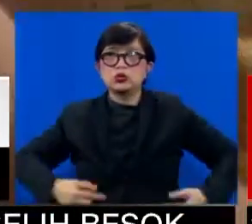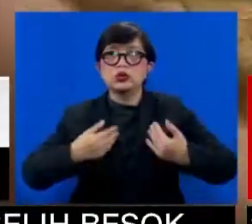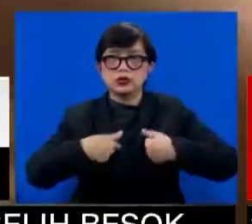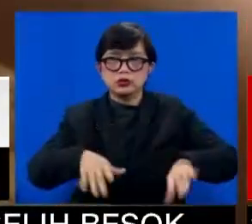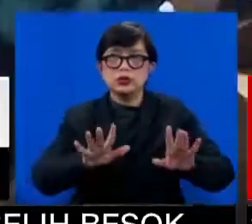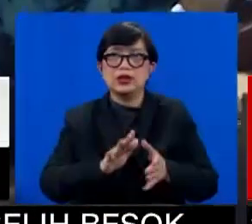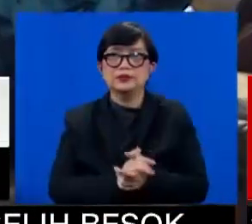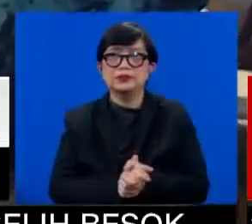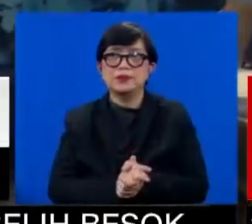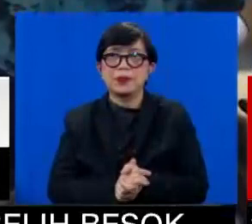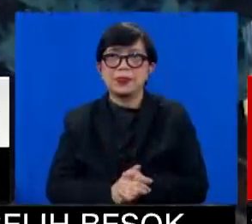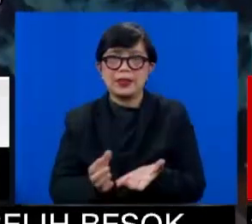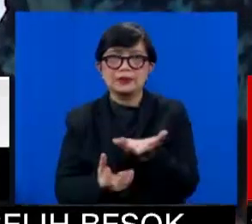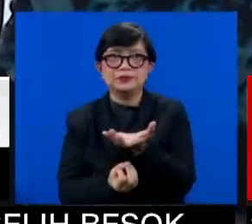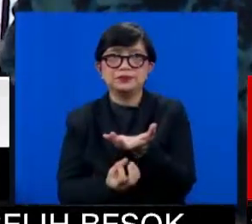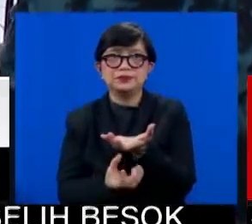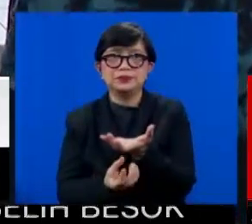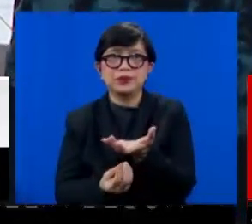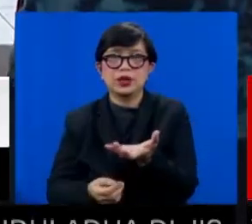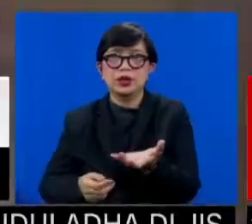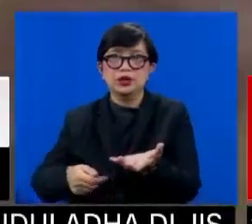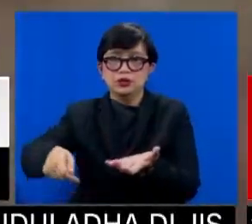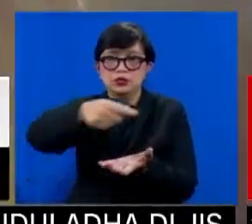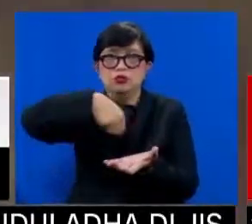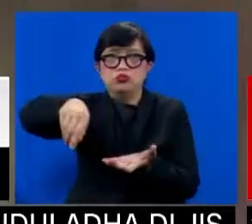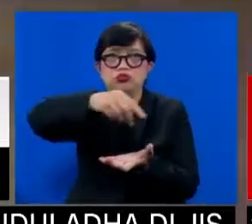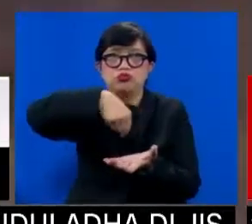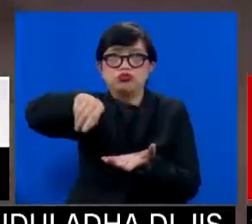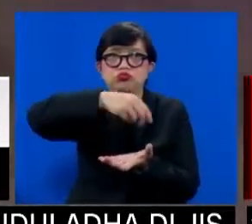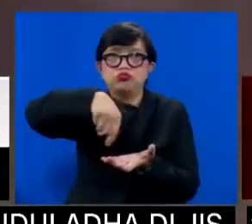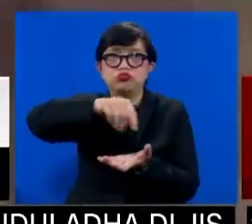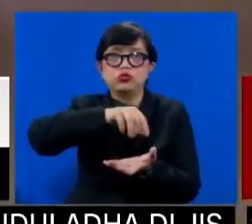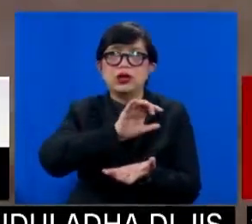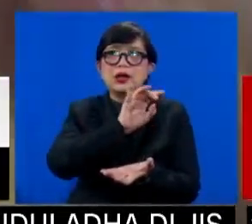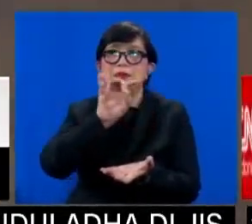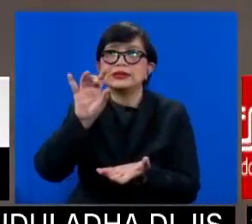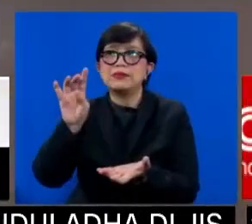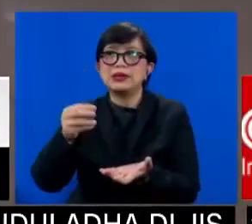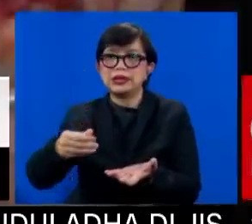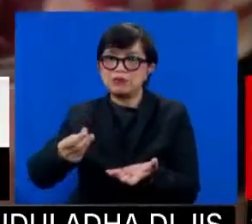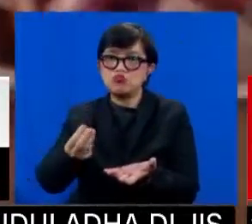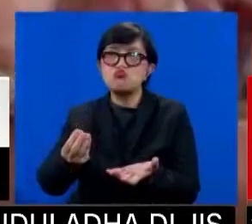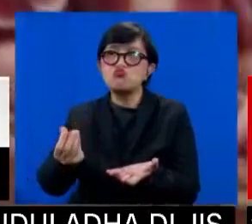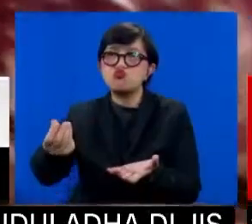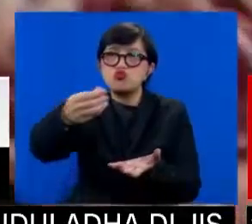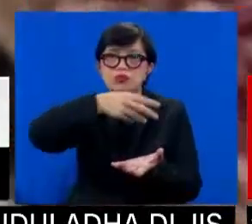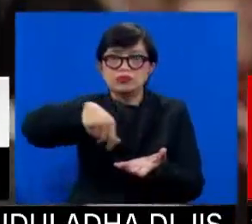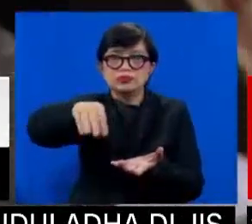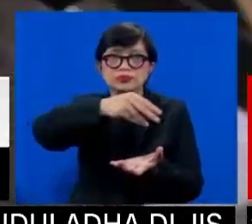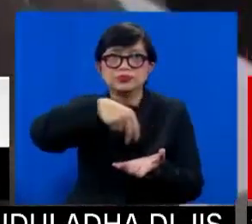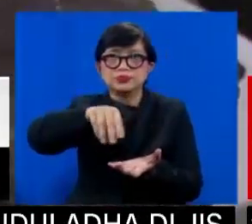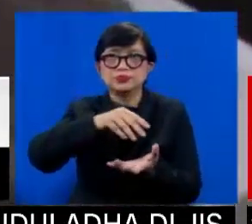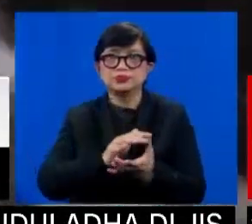aneka rempah-rempah seperti jahe, serai, kencur, kunyit, daun salam, laos, lengkuas, kunci, dan daun jeruk.